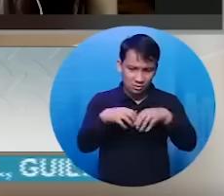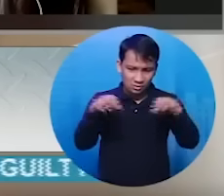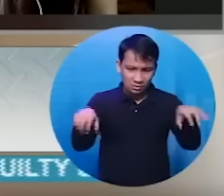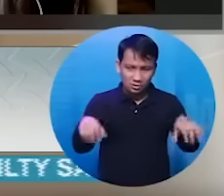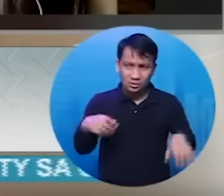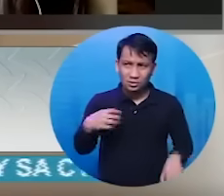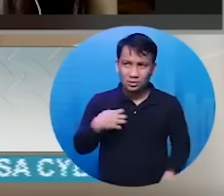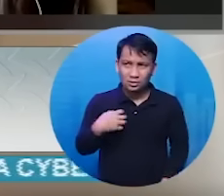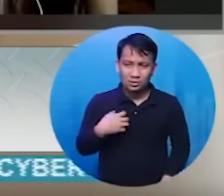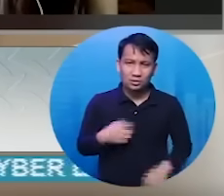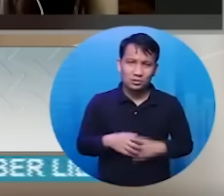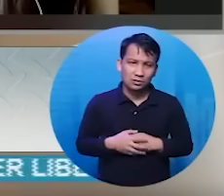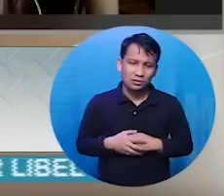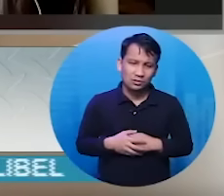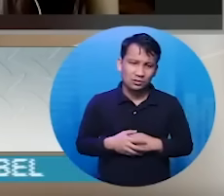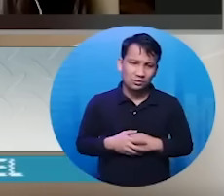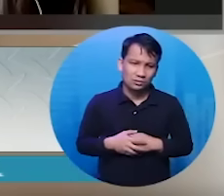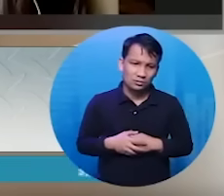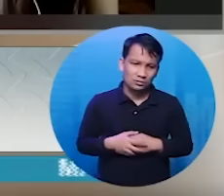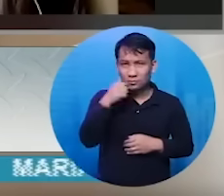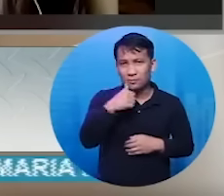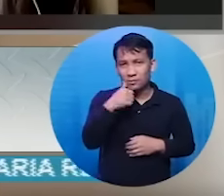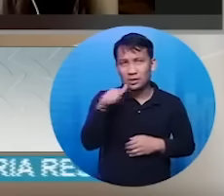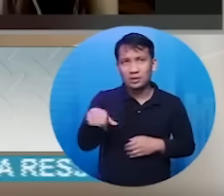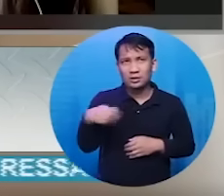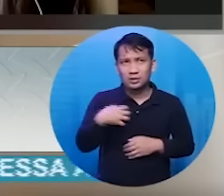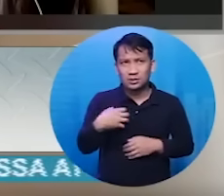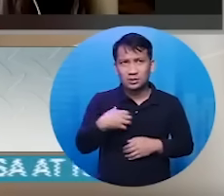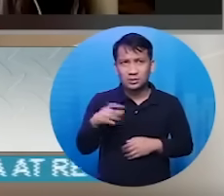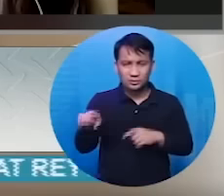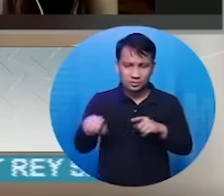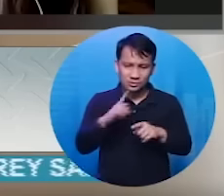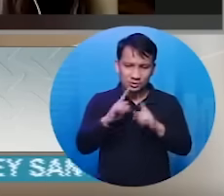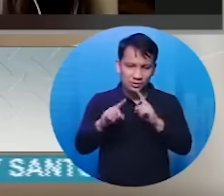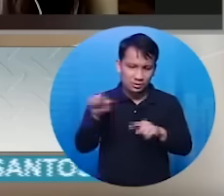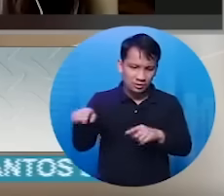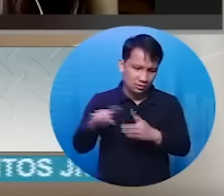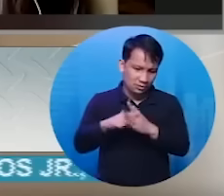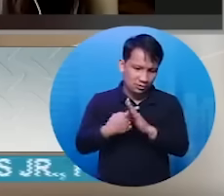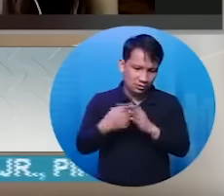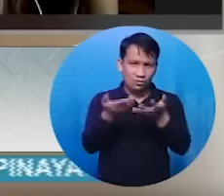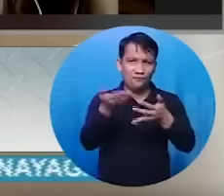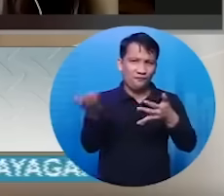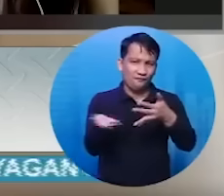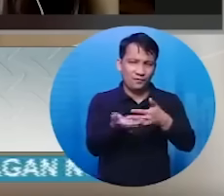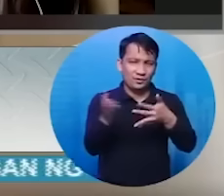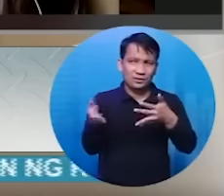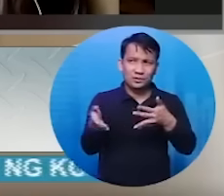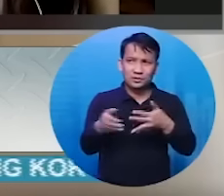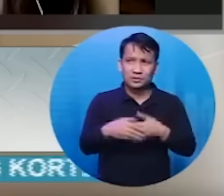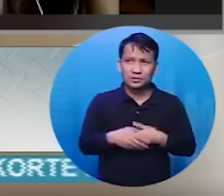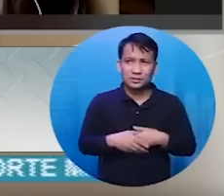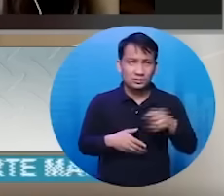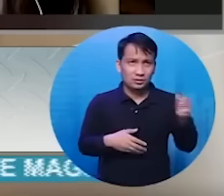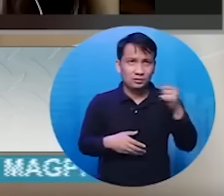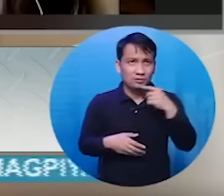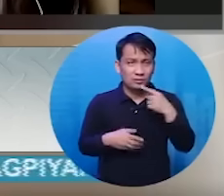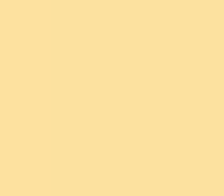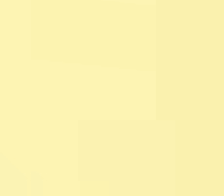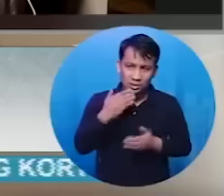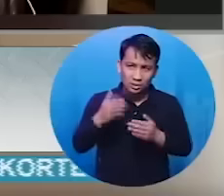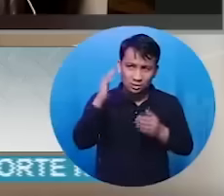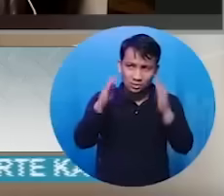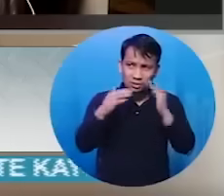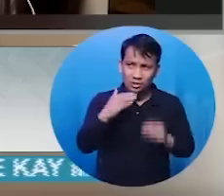tabi mo? Opo, isang babae na pulis. Kausapin ko po para maumpisa na yung pagsampa ng kaso. Akala kasi nitong si Jimboy, nagbibiro tayo